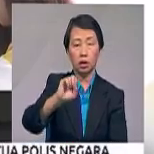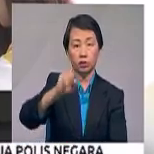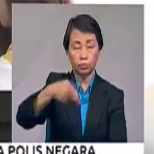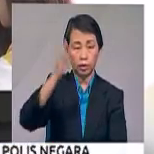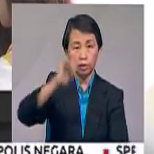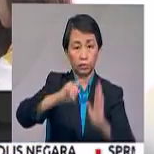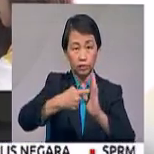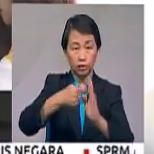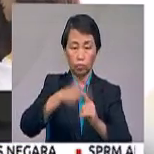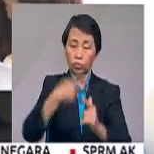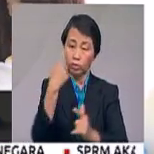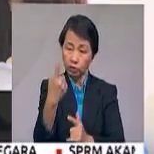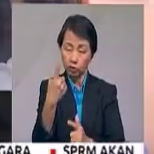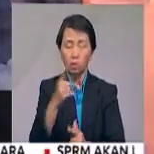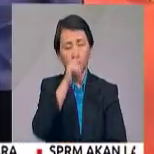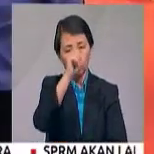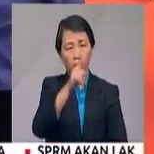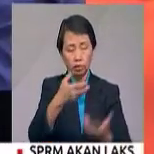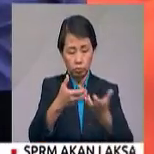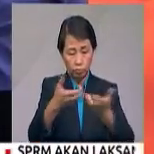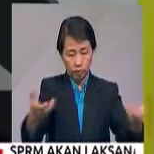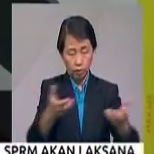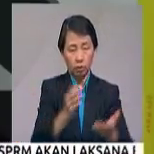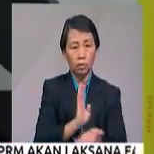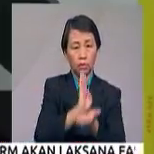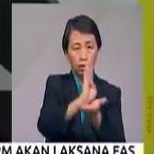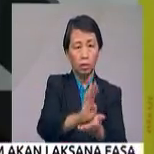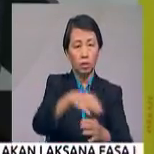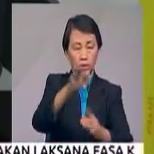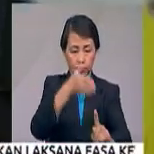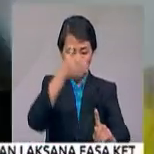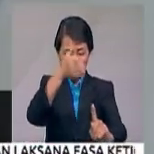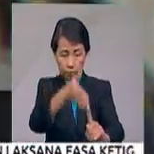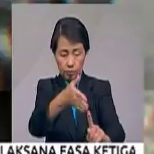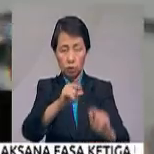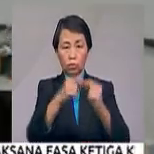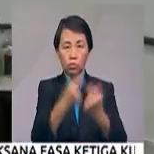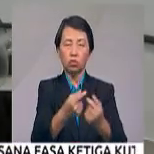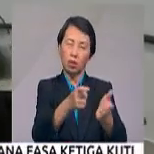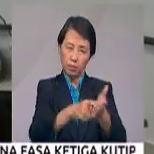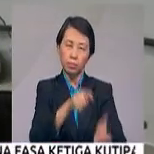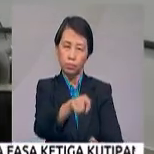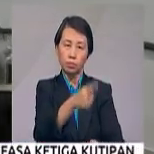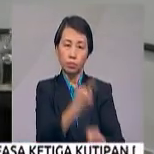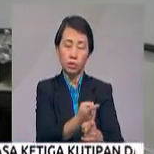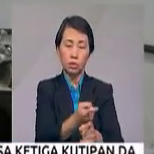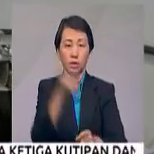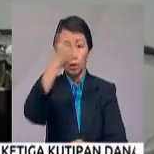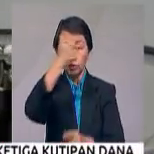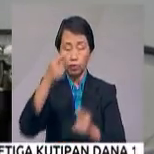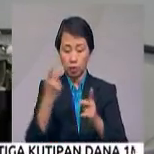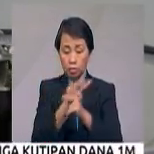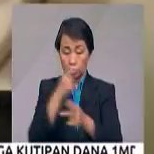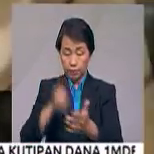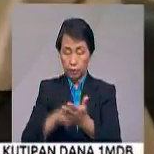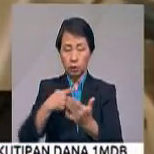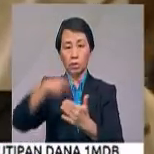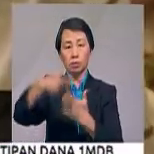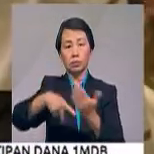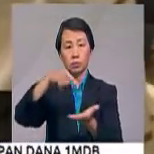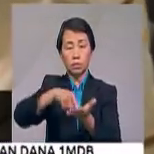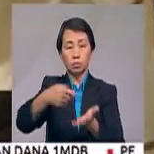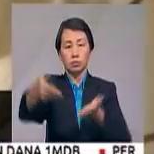Januari wajar supaya pembahagian subsidi lebih bersasar kepada golongan memerlukan. Ini kali pertama program seumpama